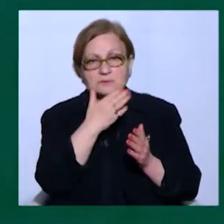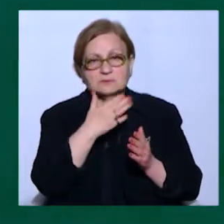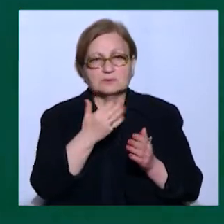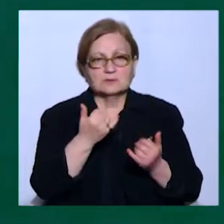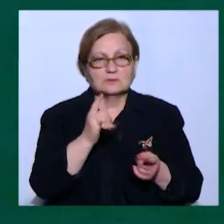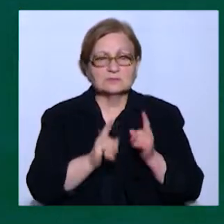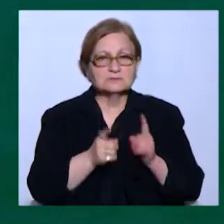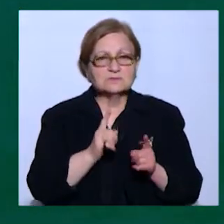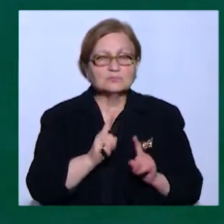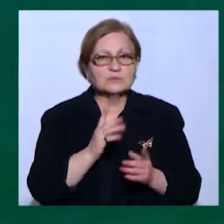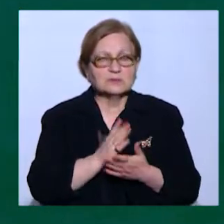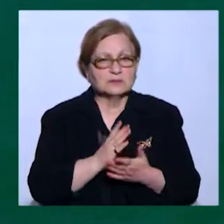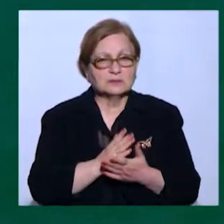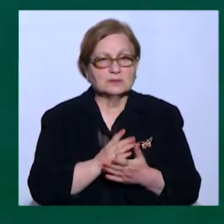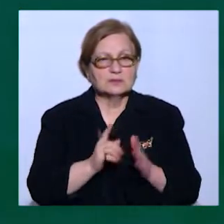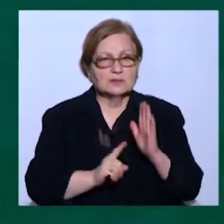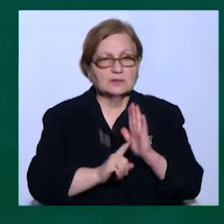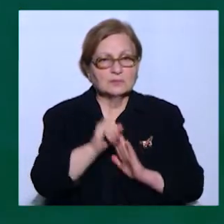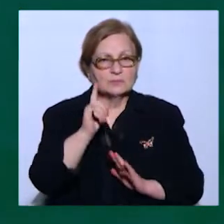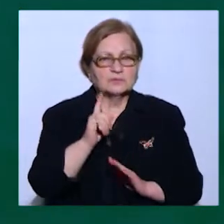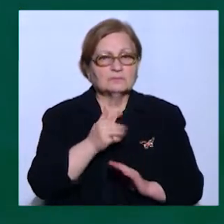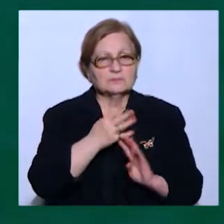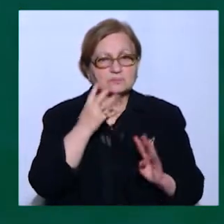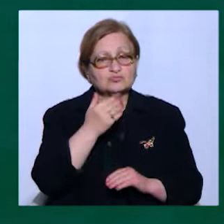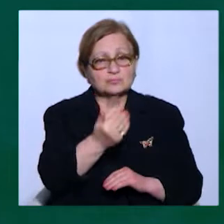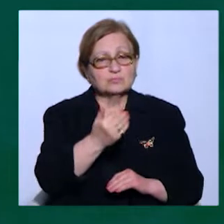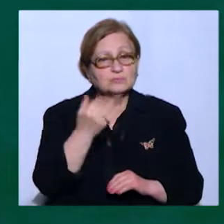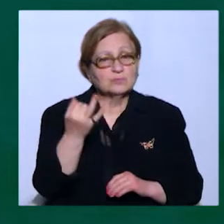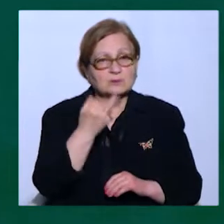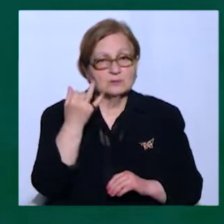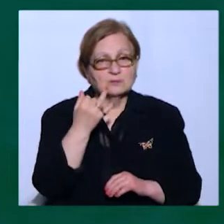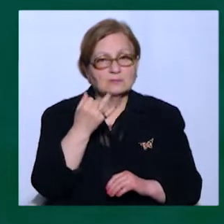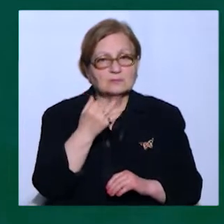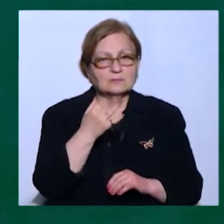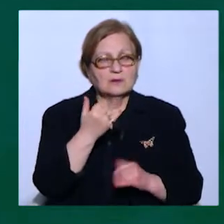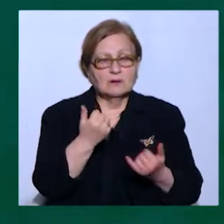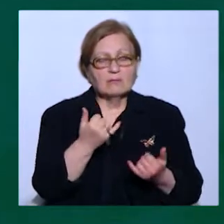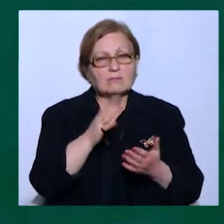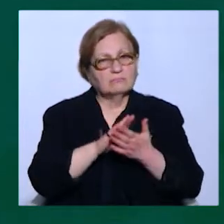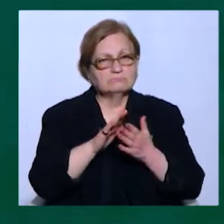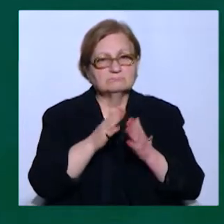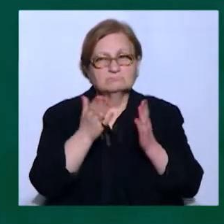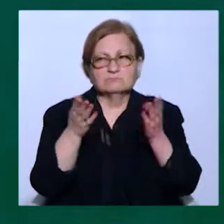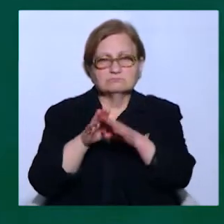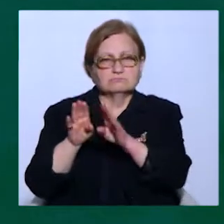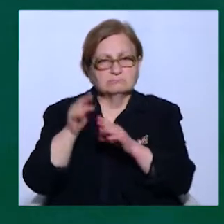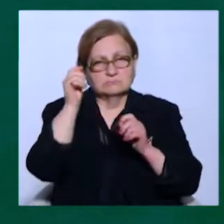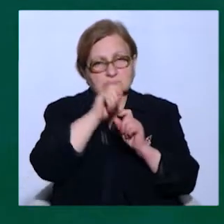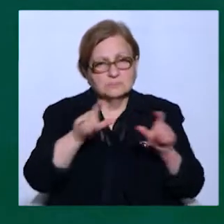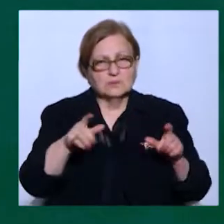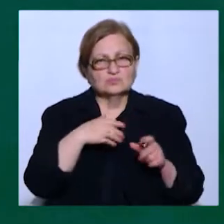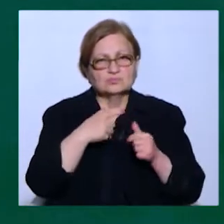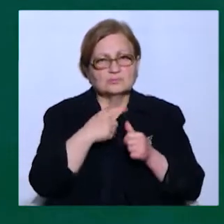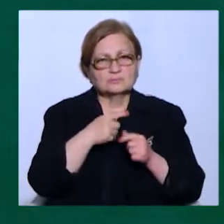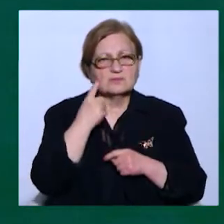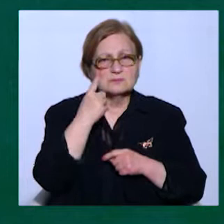რეალობა ახლა ასეთია. პირველში თქვენ ახარ დაინტერესებული რომ ეს პირობების დროს, როცა შეწყვეტილია სწავლა ასე დისტანციურ